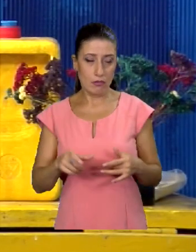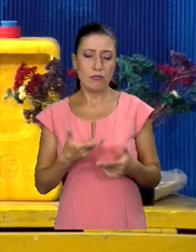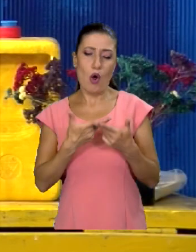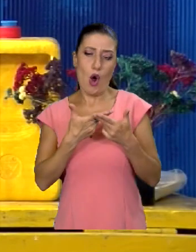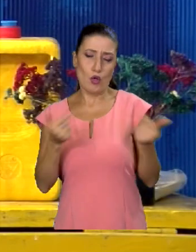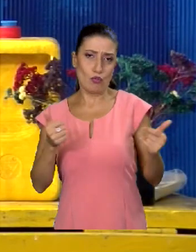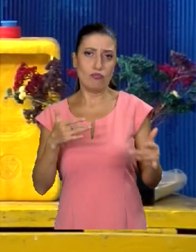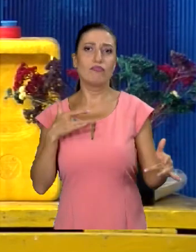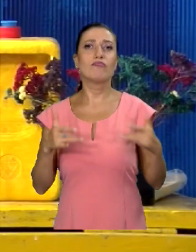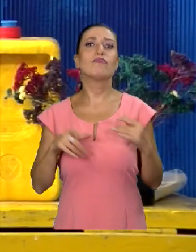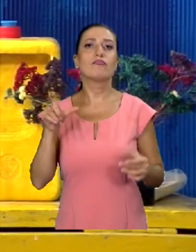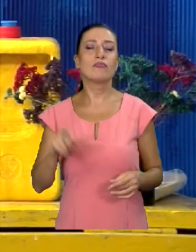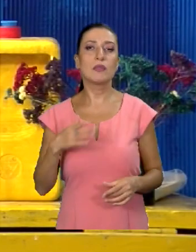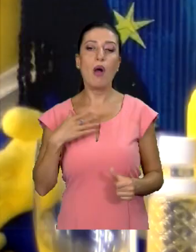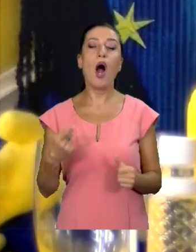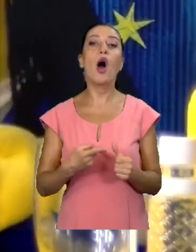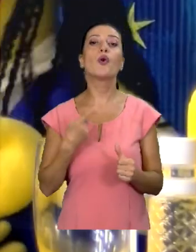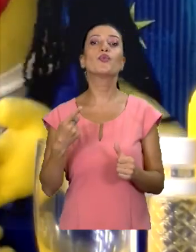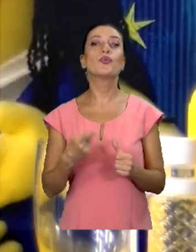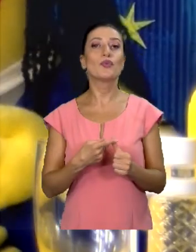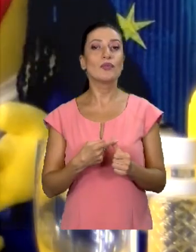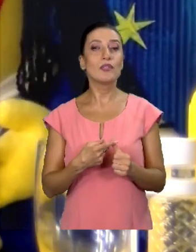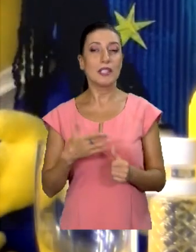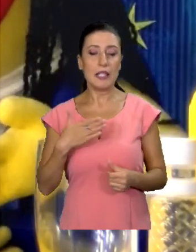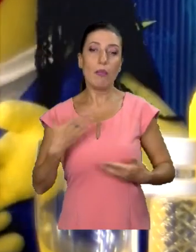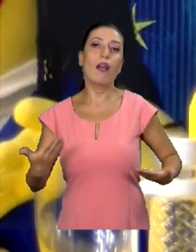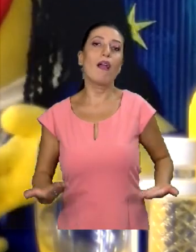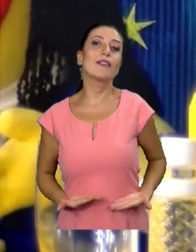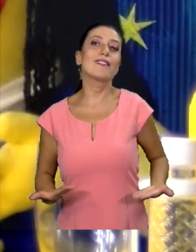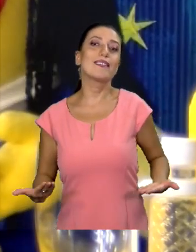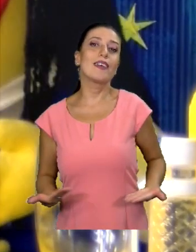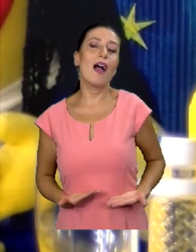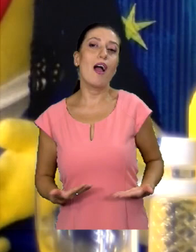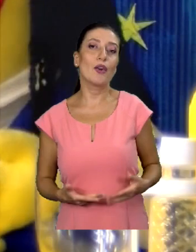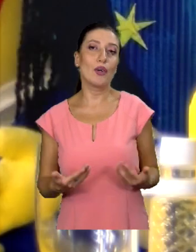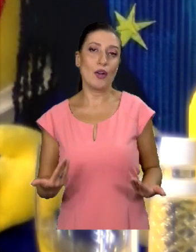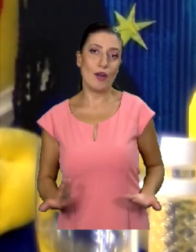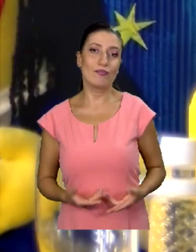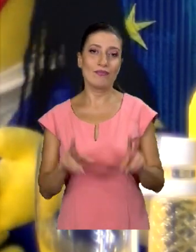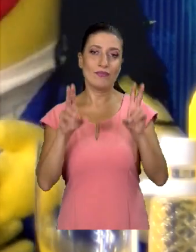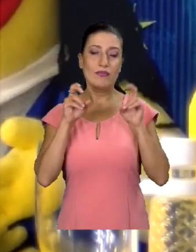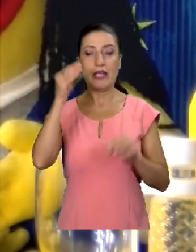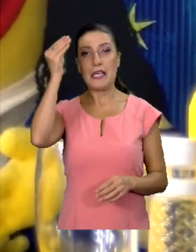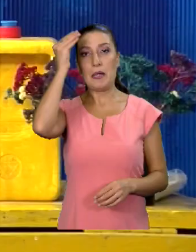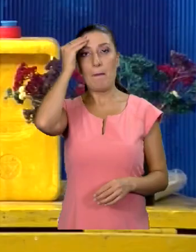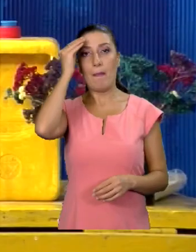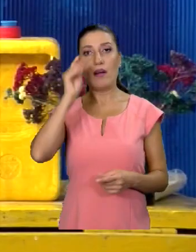մոխ, դա իմ կոչումն է, իմ կյանքն ու գոյության